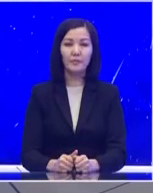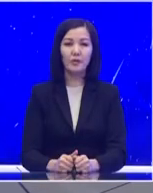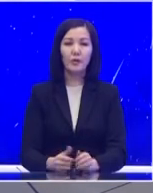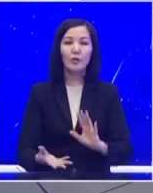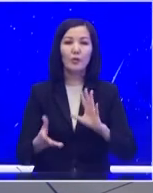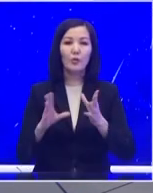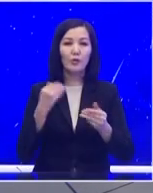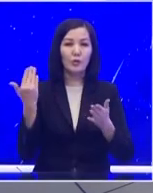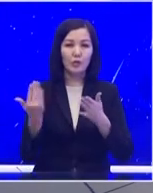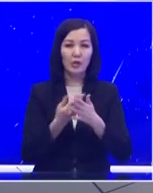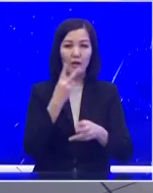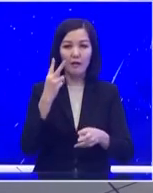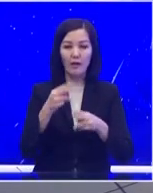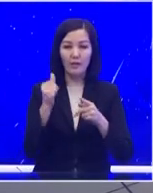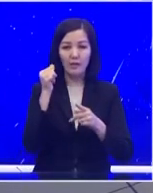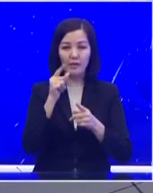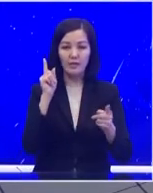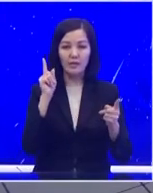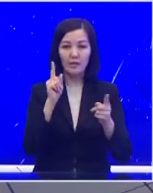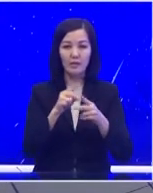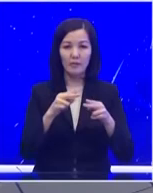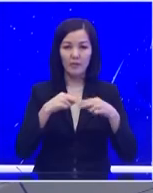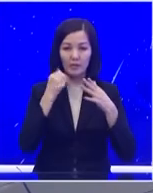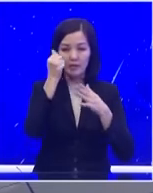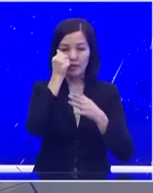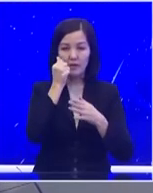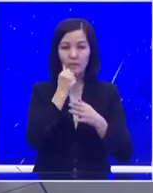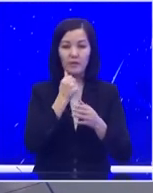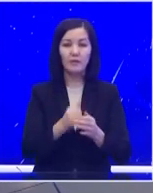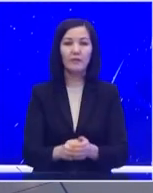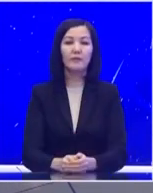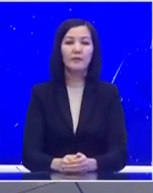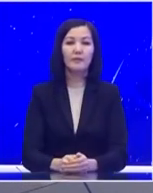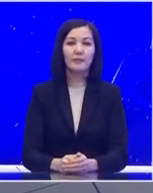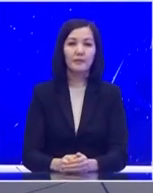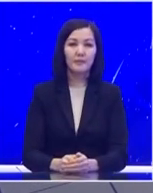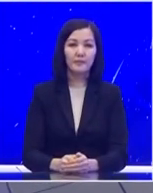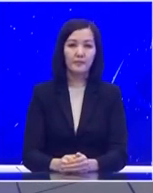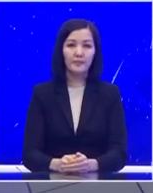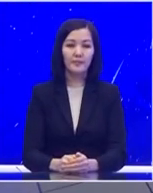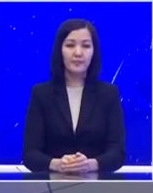Бүгінге келіп түскен ақпараттар легі осындай болды. Назар қойып тыңдағандарыңызға рахмет. Аман сау болыңыздар.